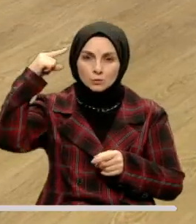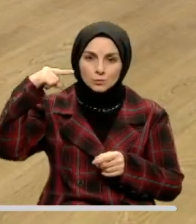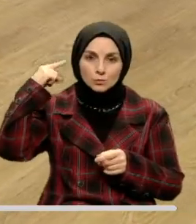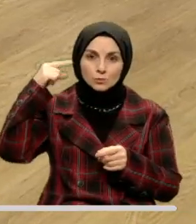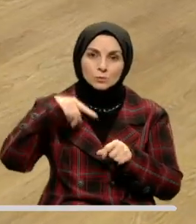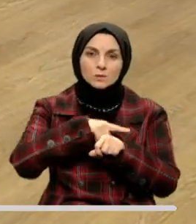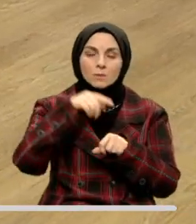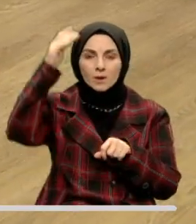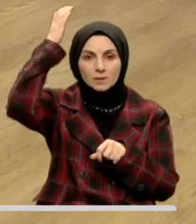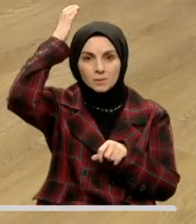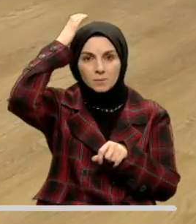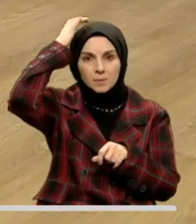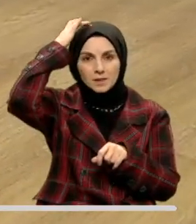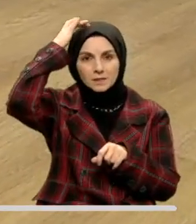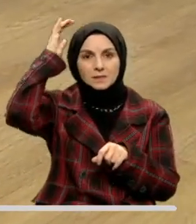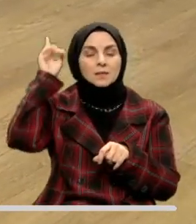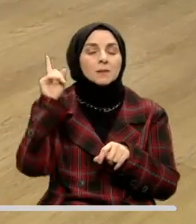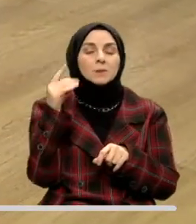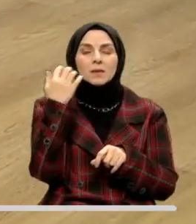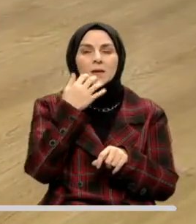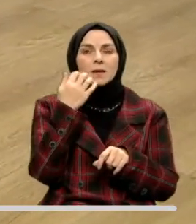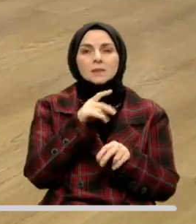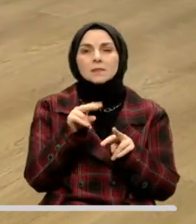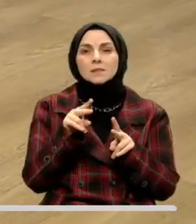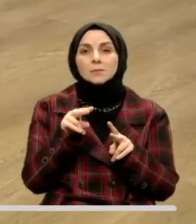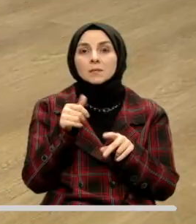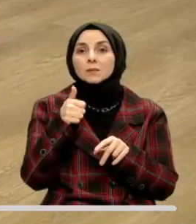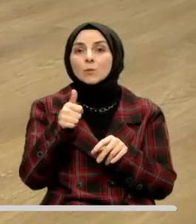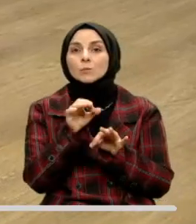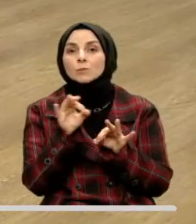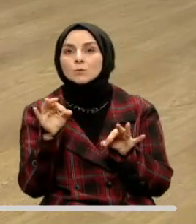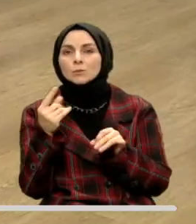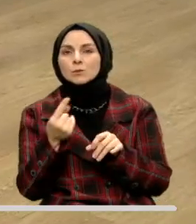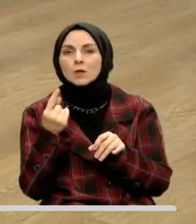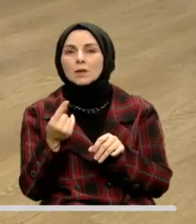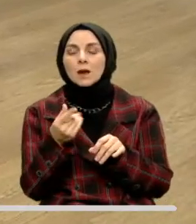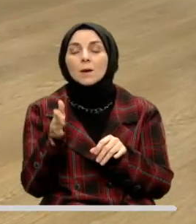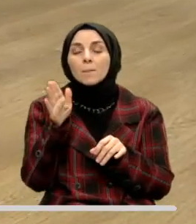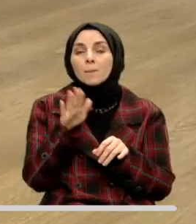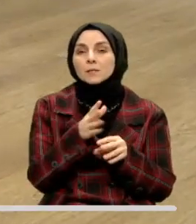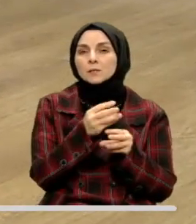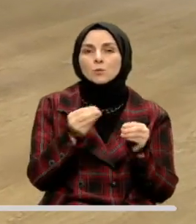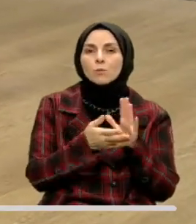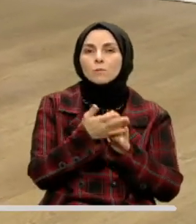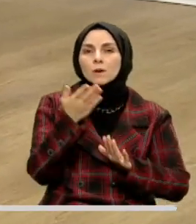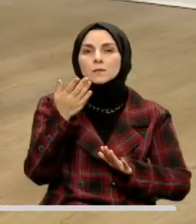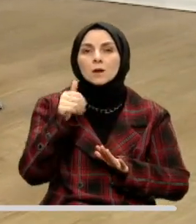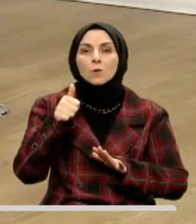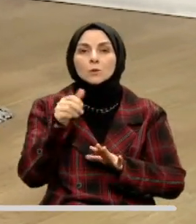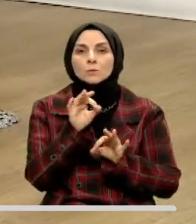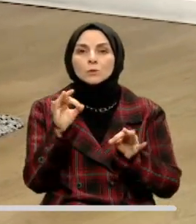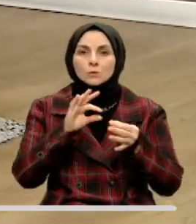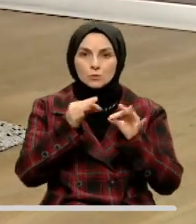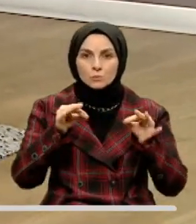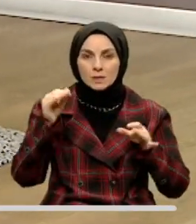beyin elektromanyetik bir jeneratör gibidir. Olumsuz şeyler ardından bir olumsuz cümleyi getirir. Olumlu bir cümle